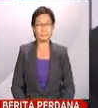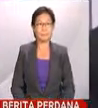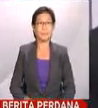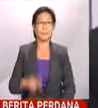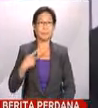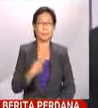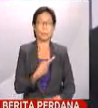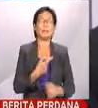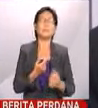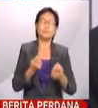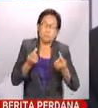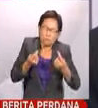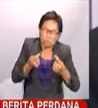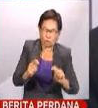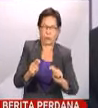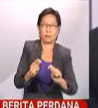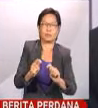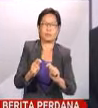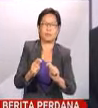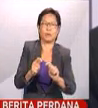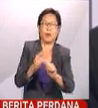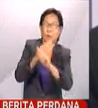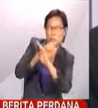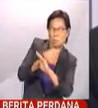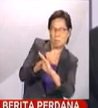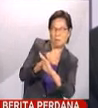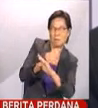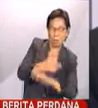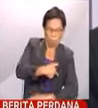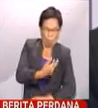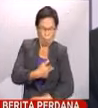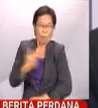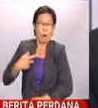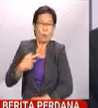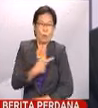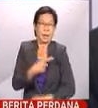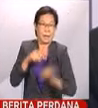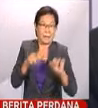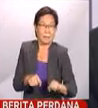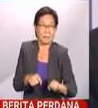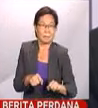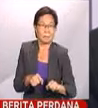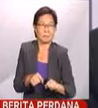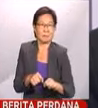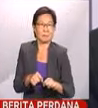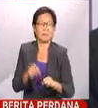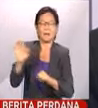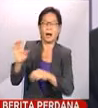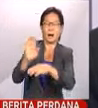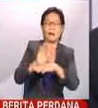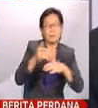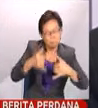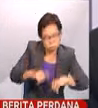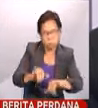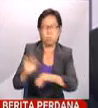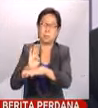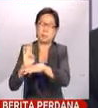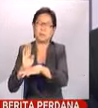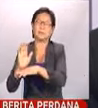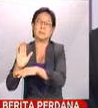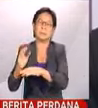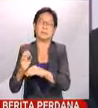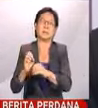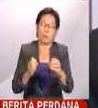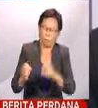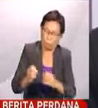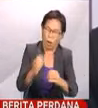What we can do is try to mitigate these losses so that they can continue in their business operations and be ready to reap